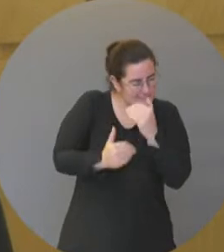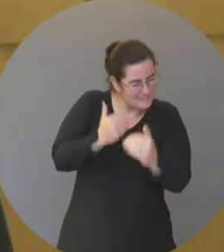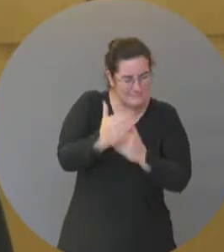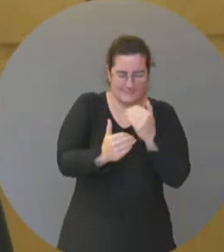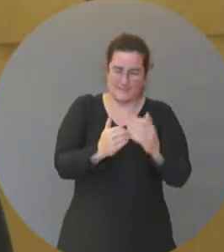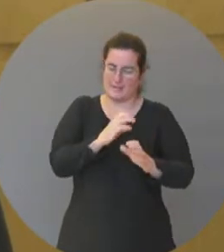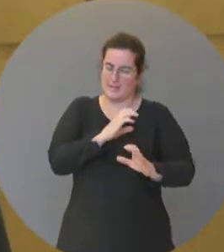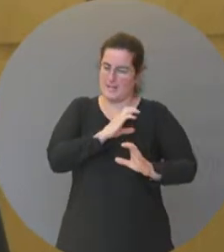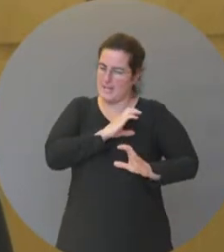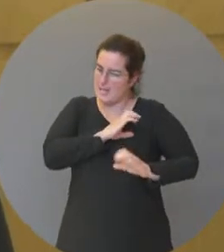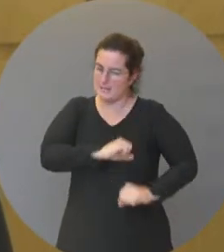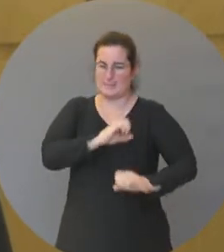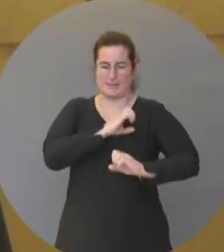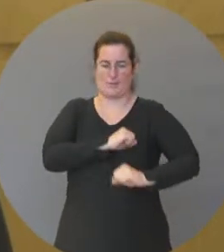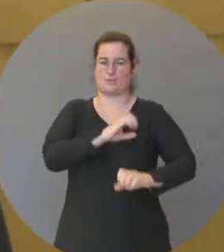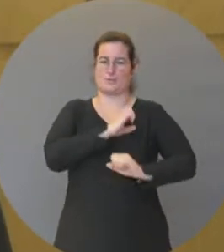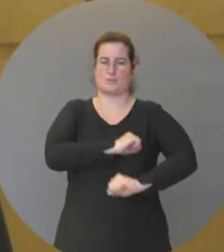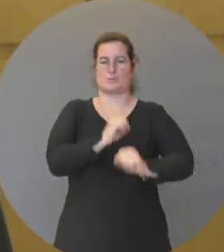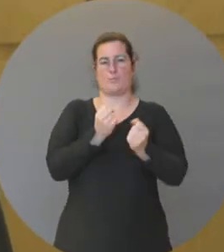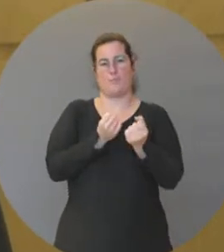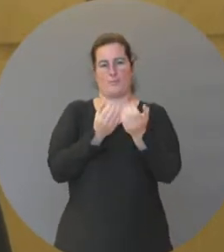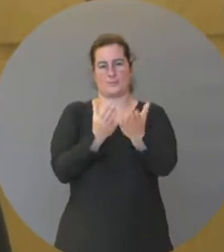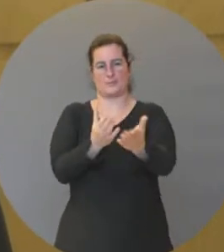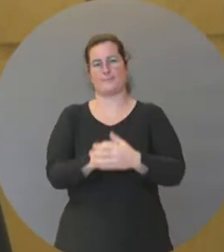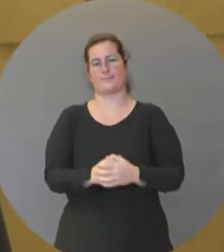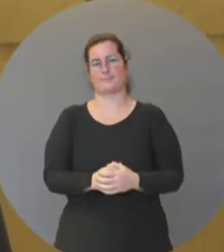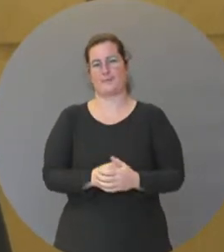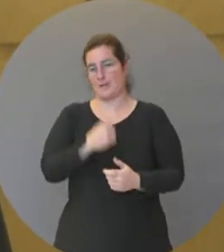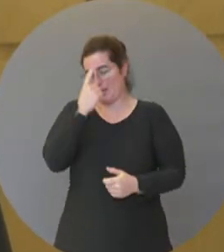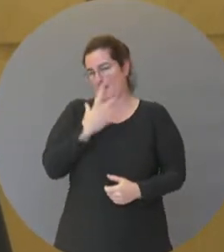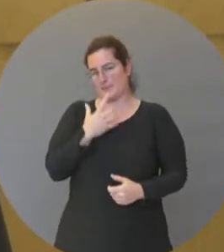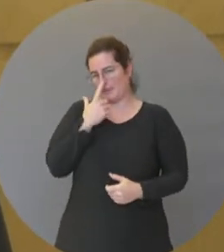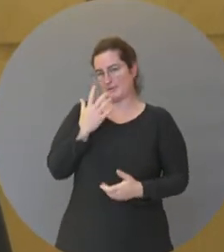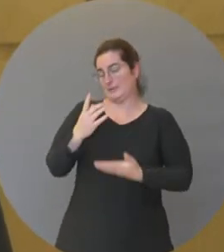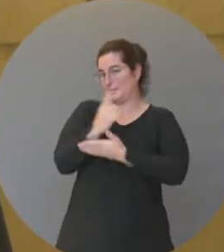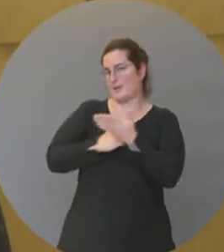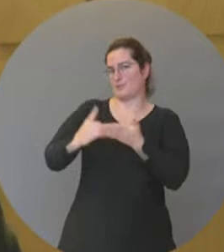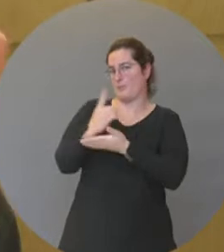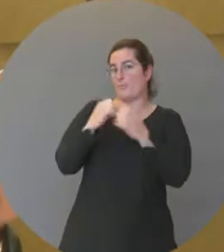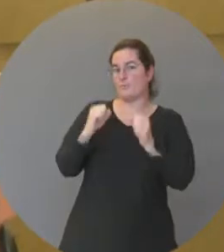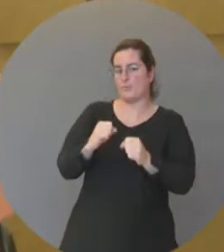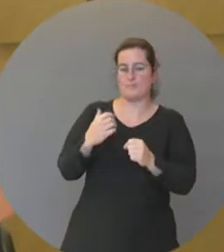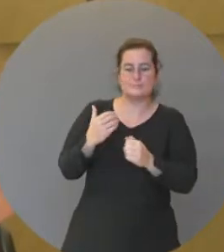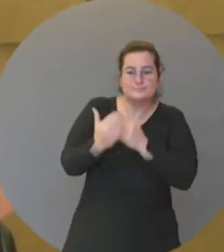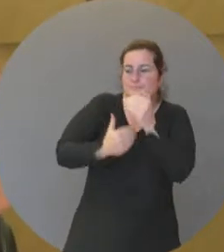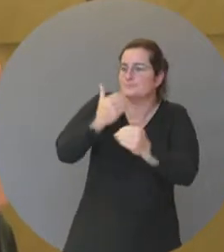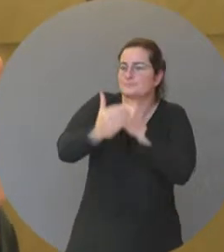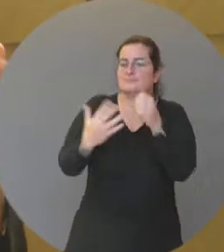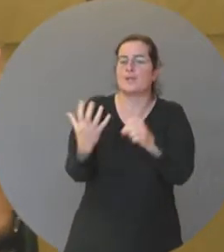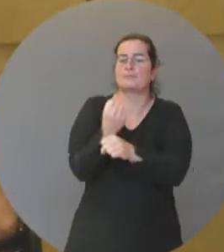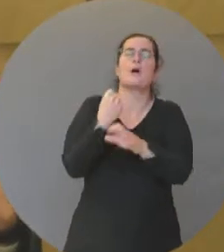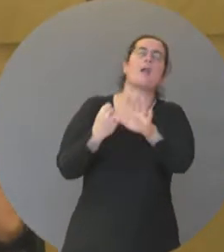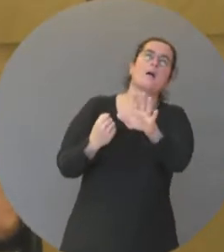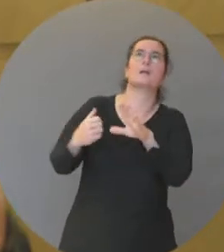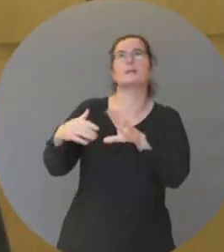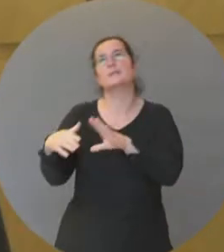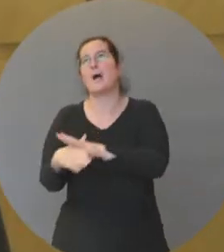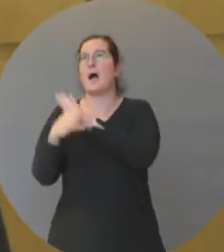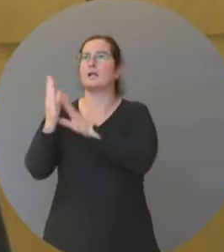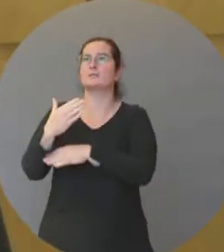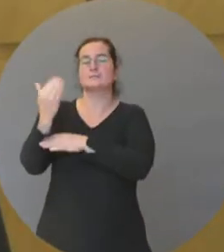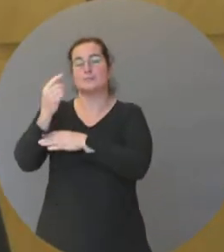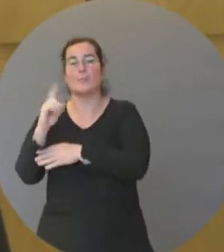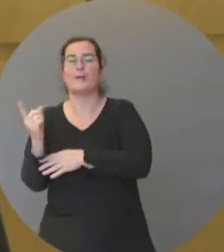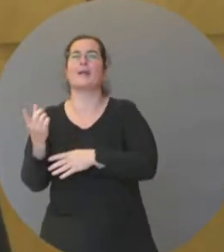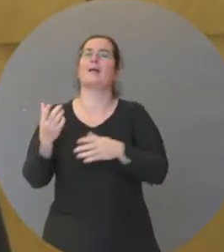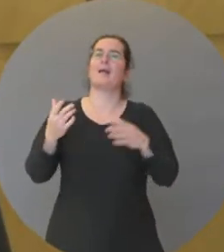je crois que notre département aurait tout à gagner pop sur une question d'image mais véritablement sur une